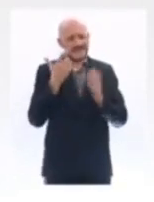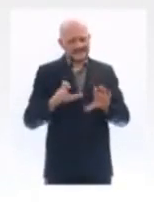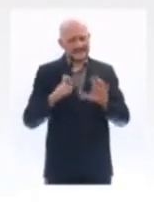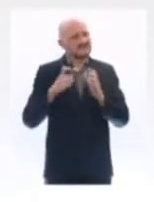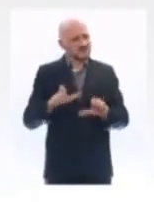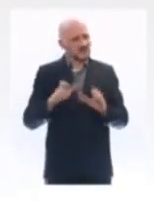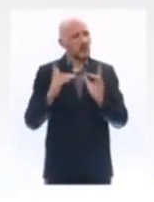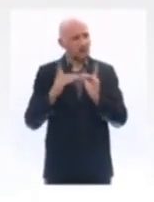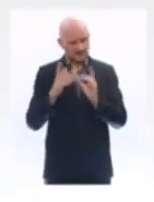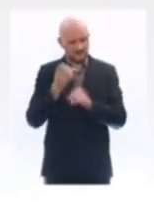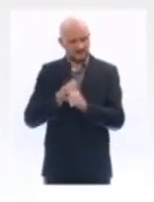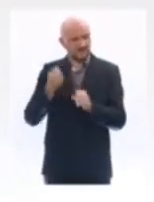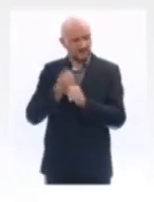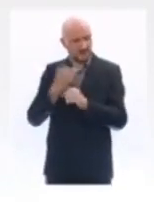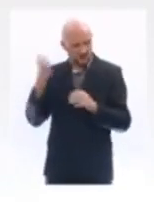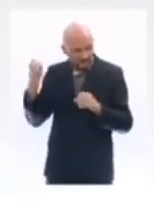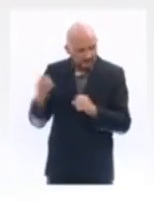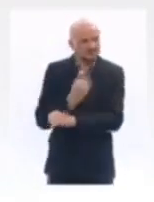entre la